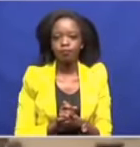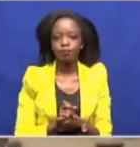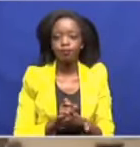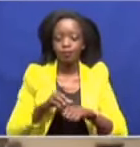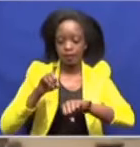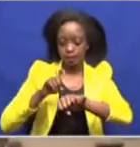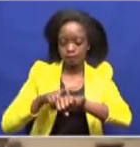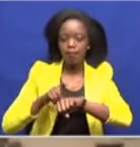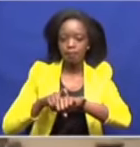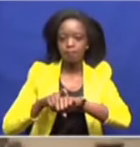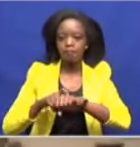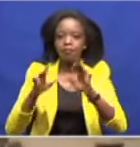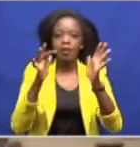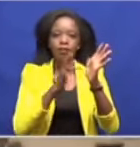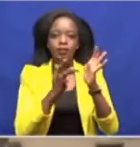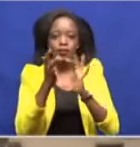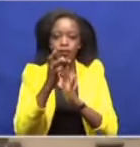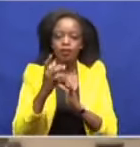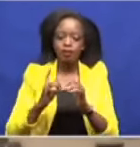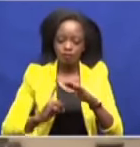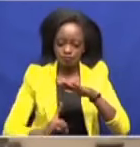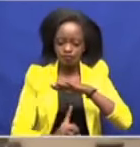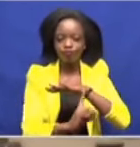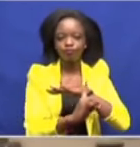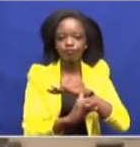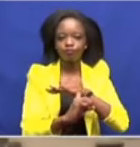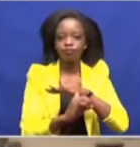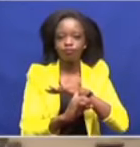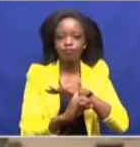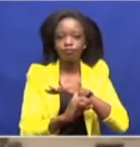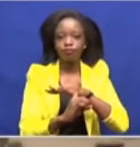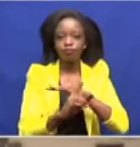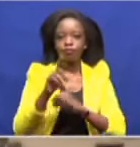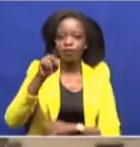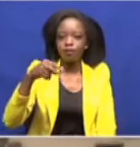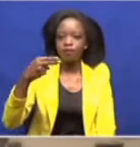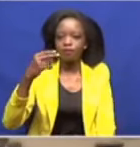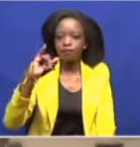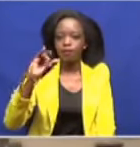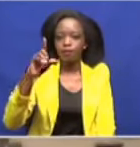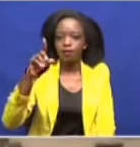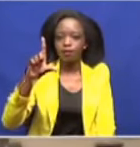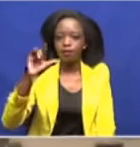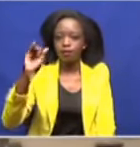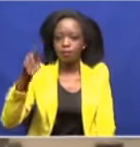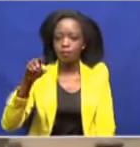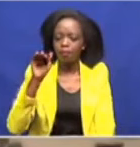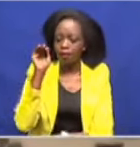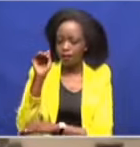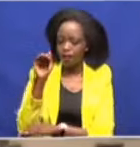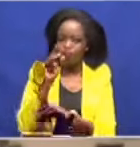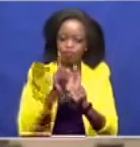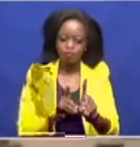Wakati ule Yesu aliingia sehemu ya Kaisaria Filipi. Akawauliza